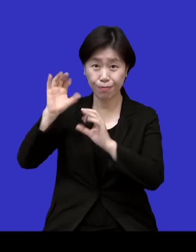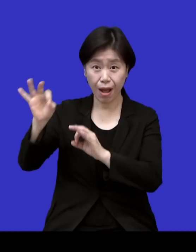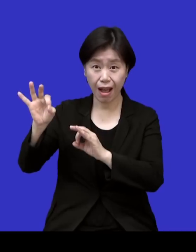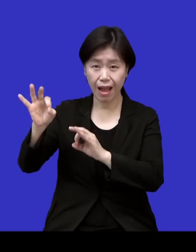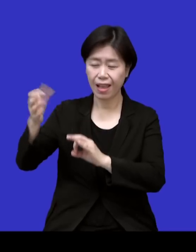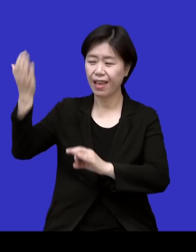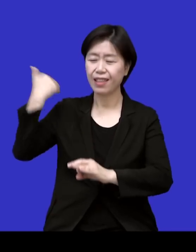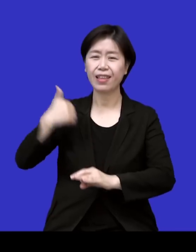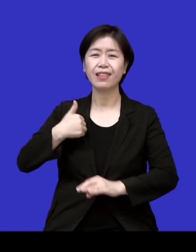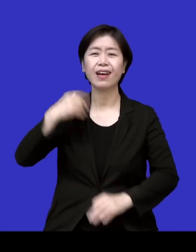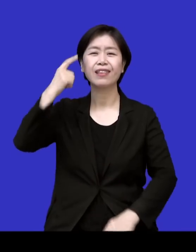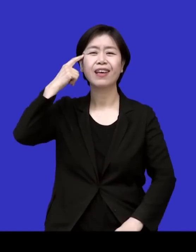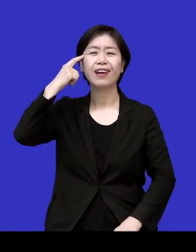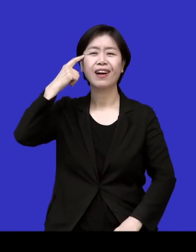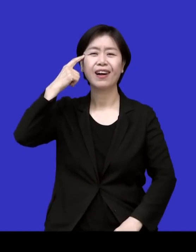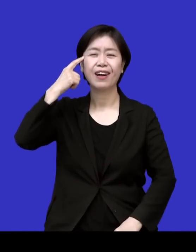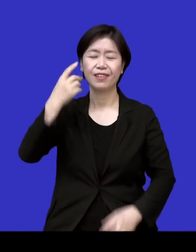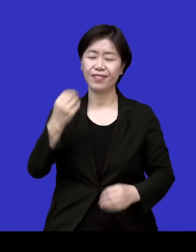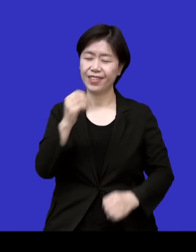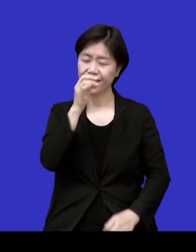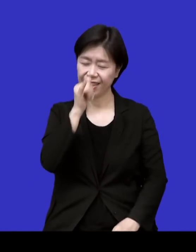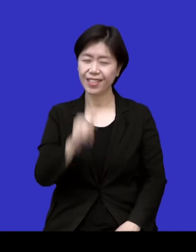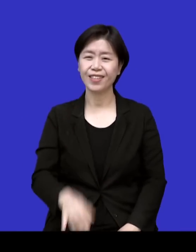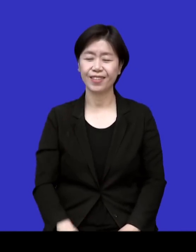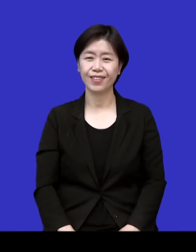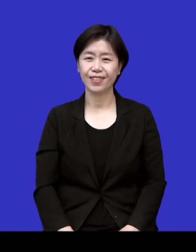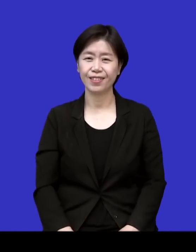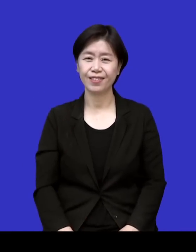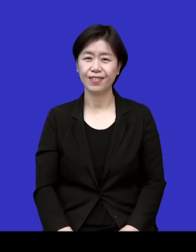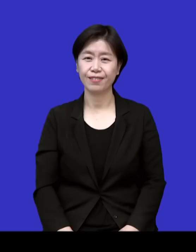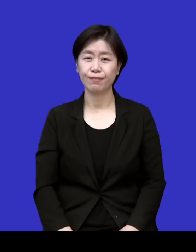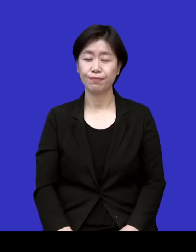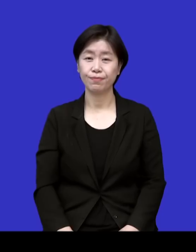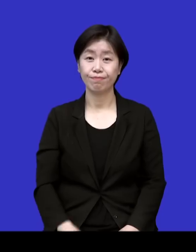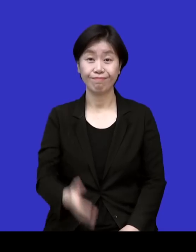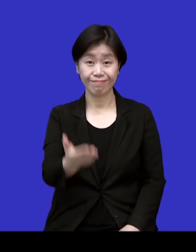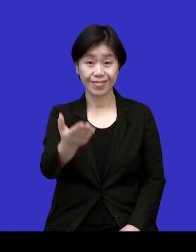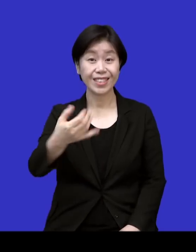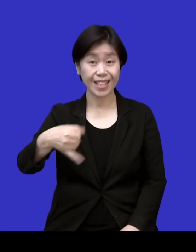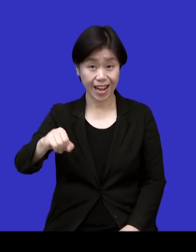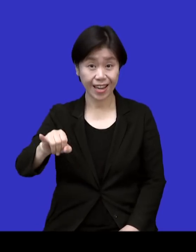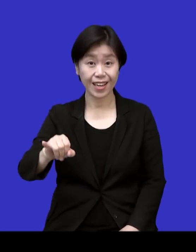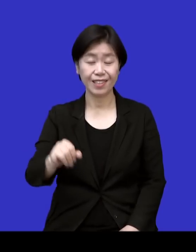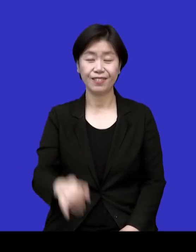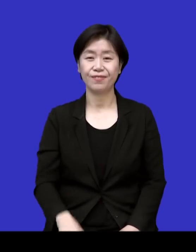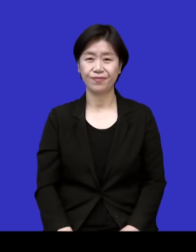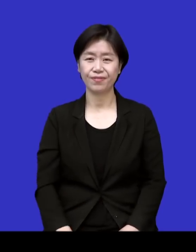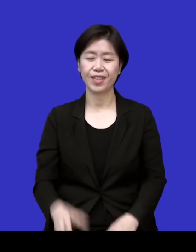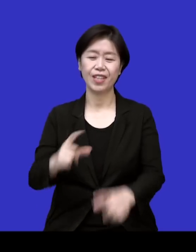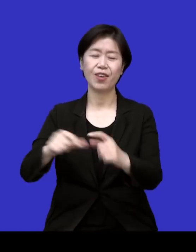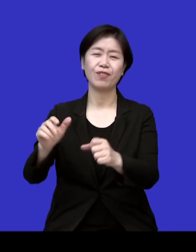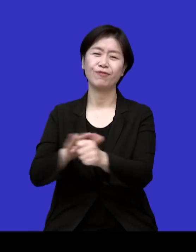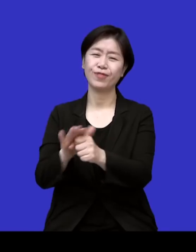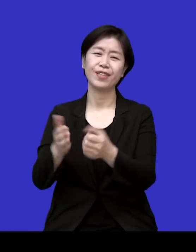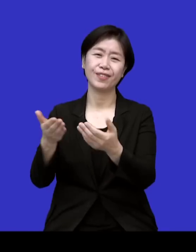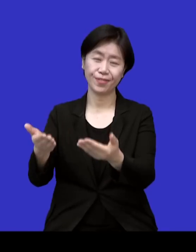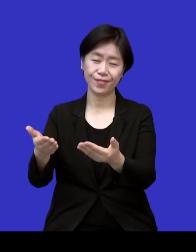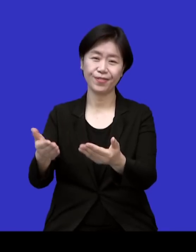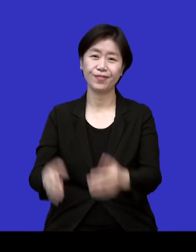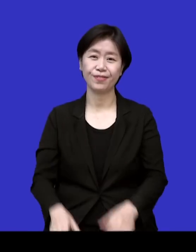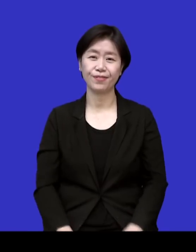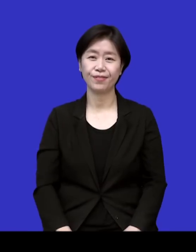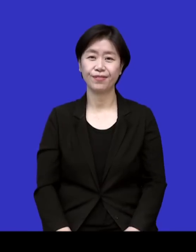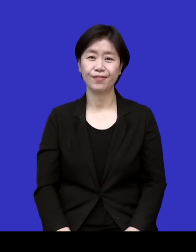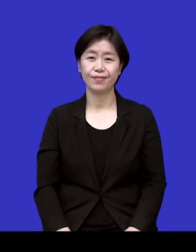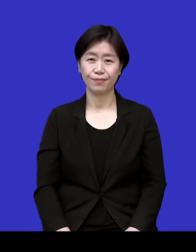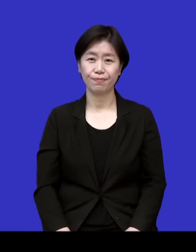뭐 그런 시기의 아이들이 아닌가 하는 생각이 들었습니다. 네. 우리 하연이요. 하연이 더 많이 사랑해 주시고 더 품어주시고 네. 이 방송